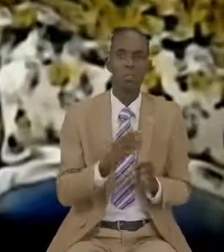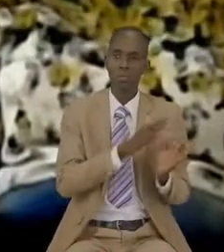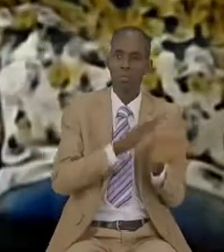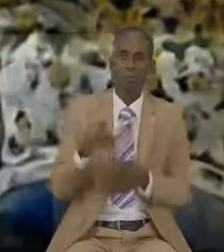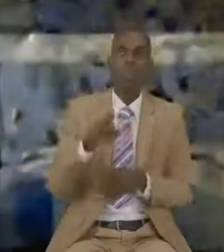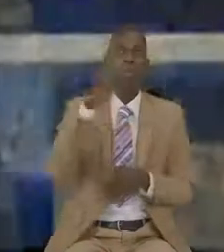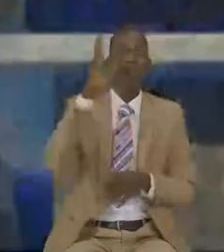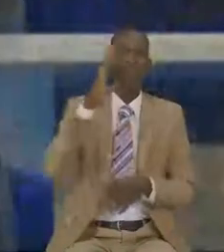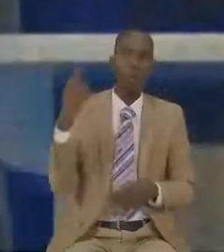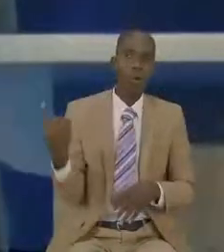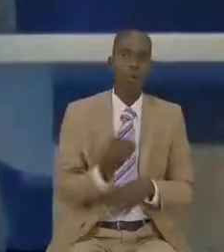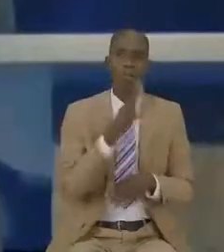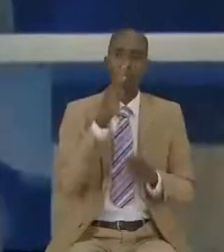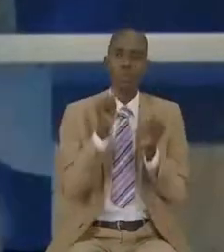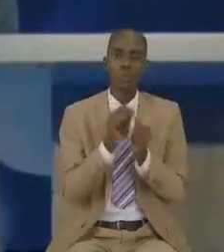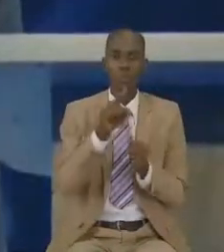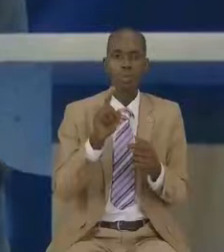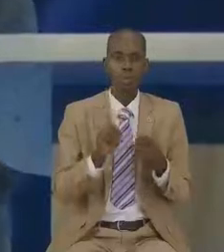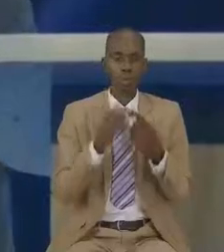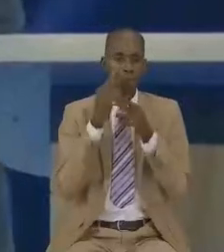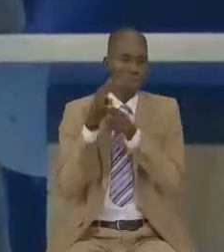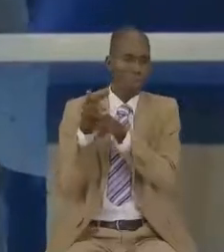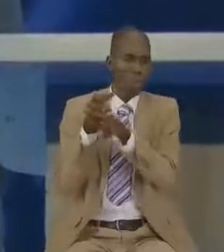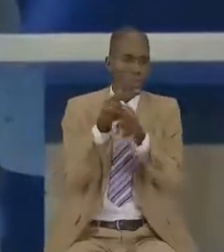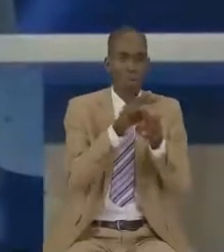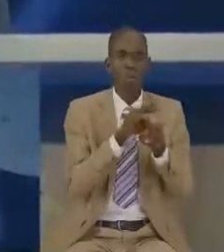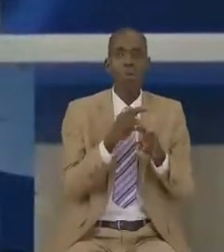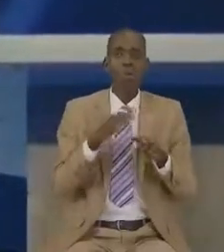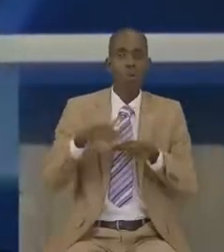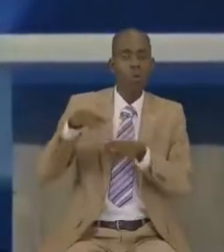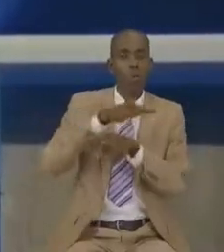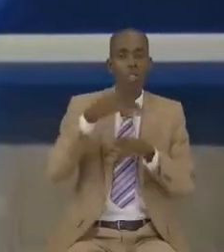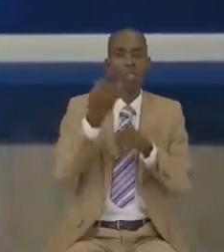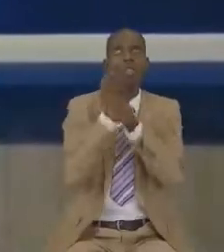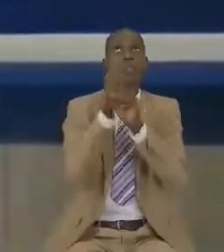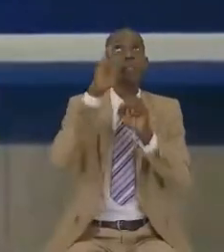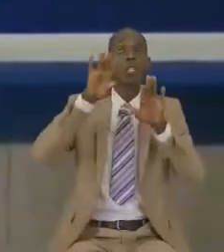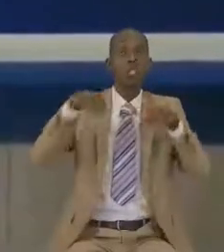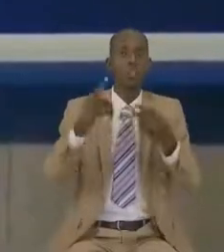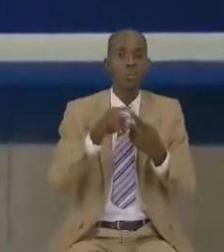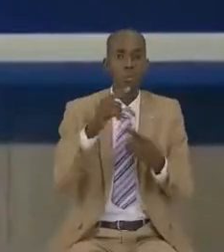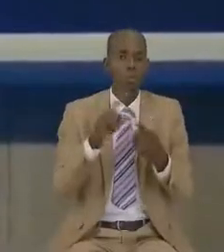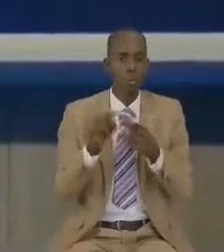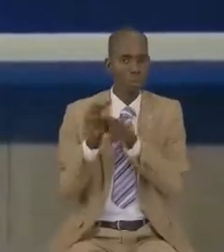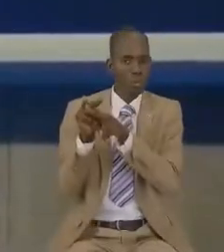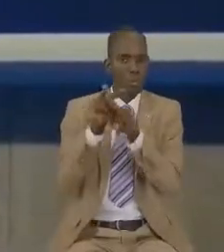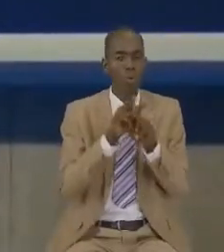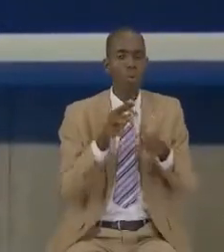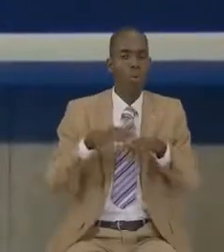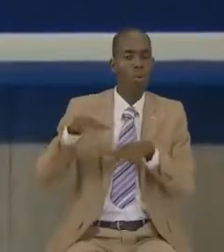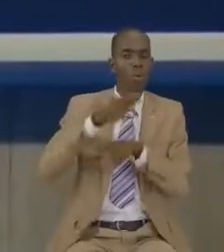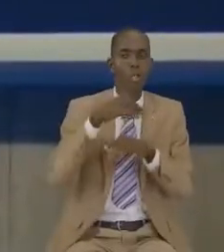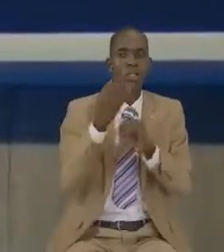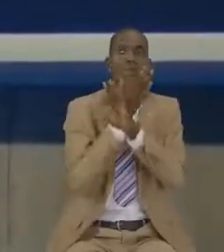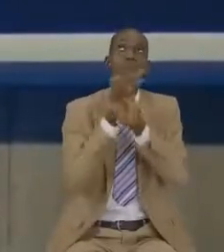toujours avec toi pour veiller sur le salut qu'il t'a donné, pour veiller sur la libération qu'il t'a